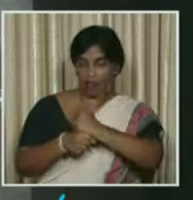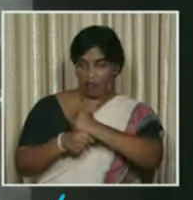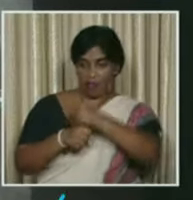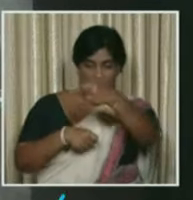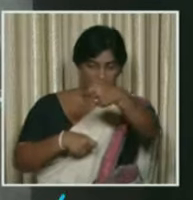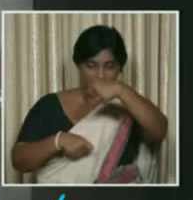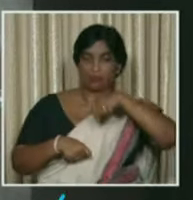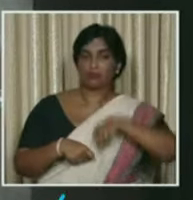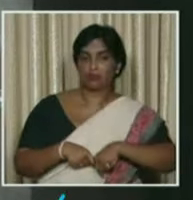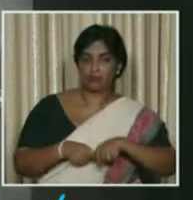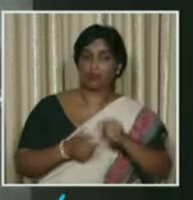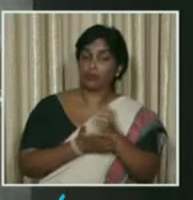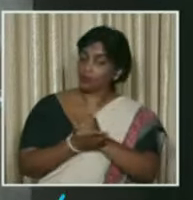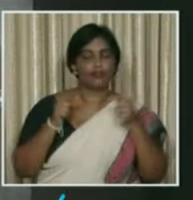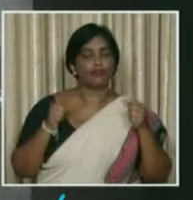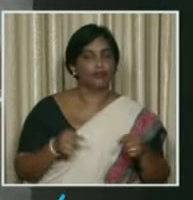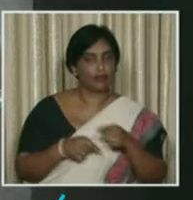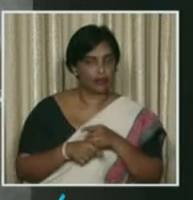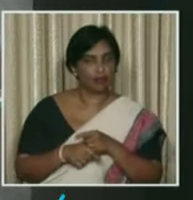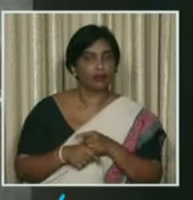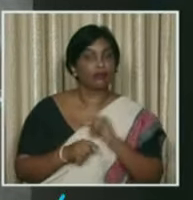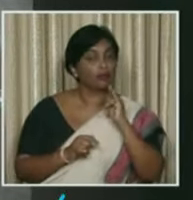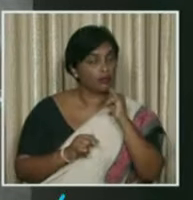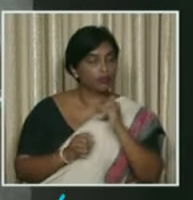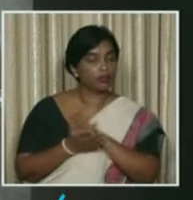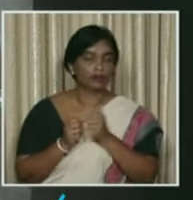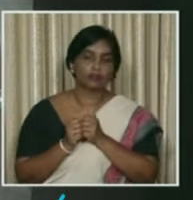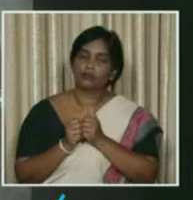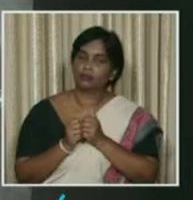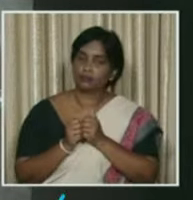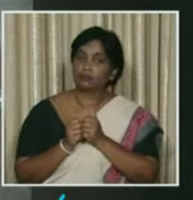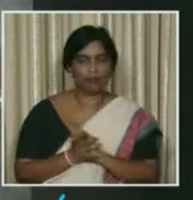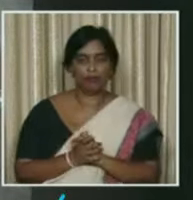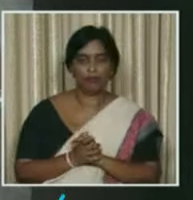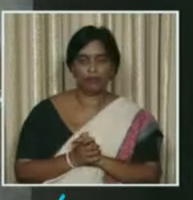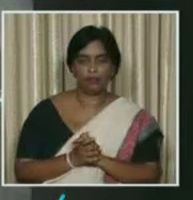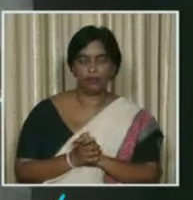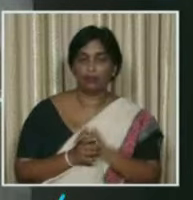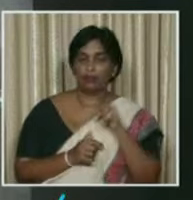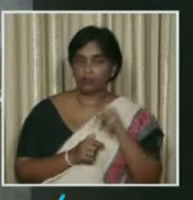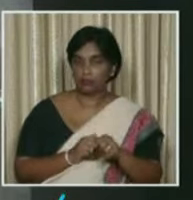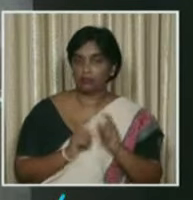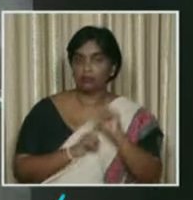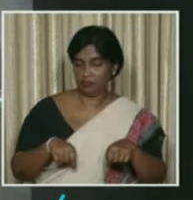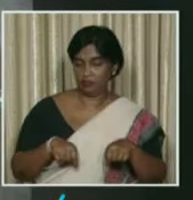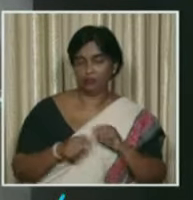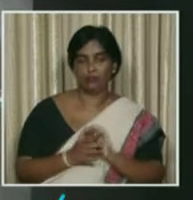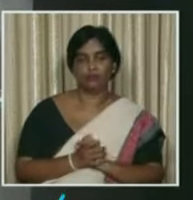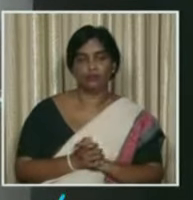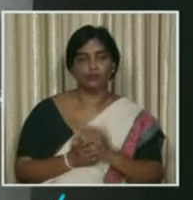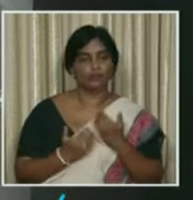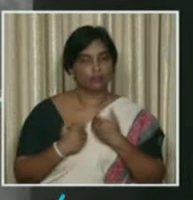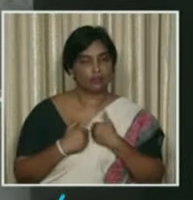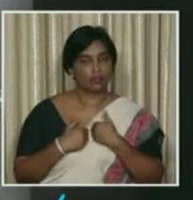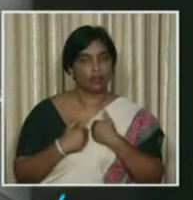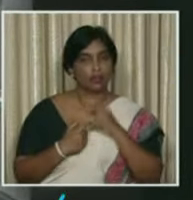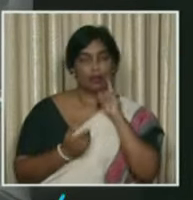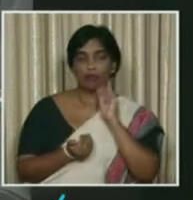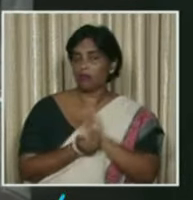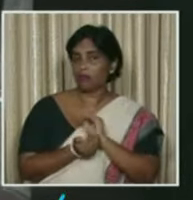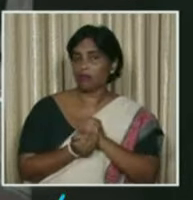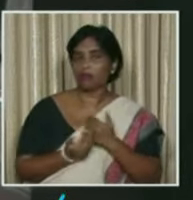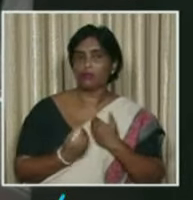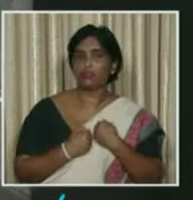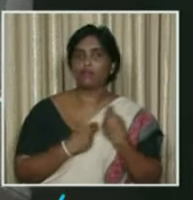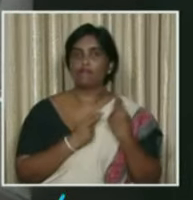මේ පැත්තට ආපු සීරු දෙනාටම විරුද්ධව යම්කිසි පැහැදිලි පියවරක් ගත යුතුමයි දැන් මේ සභා ගර්භය තුල අපේ ආරක්ෂක ශාව පිළිබඳව